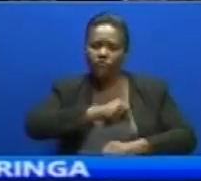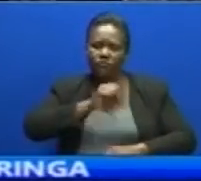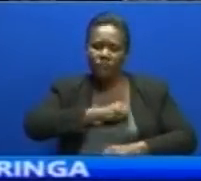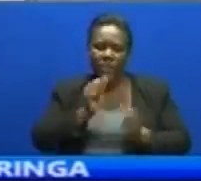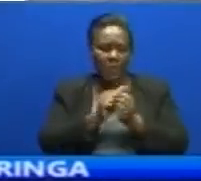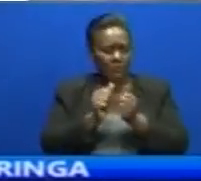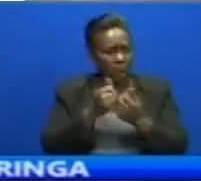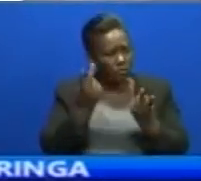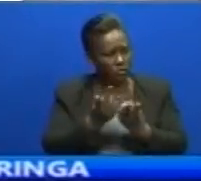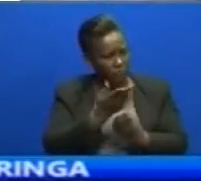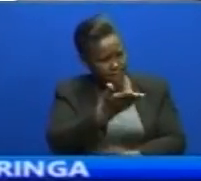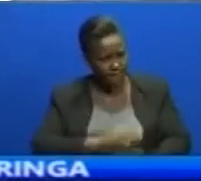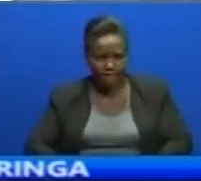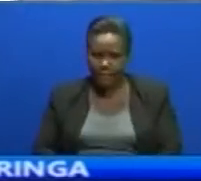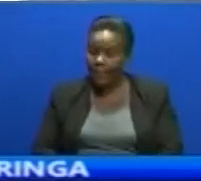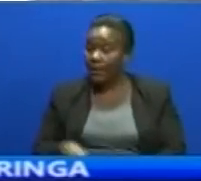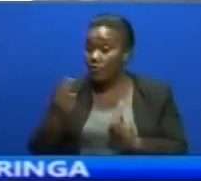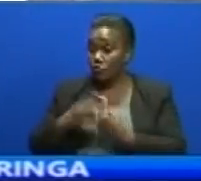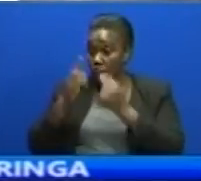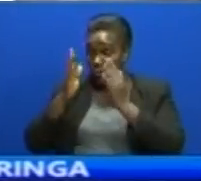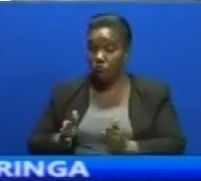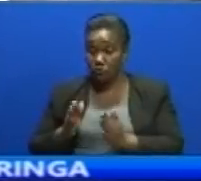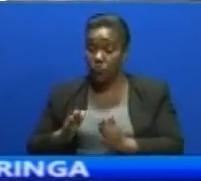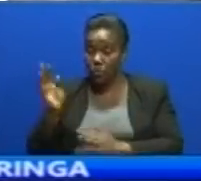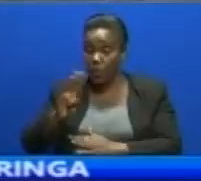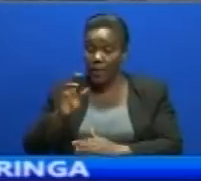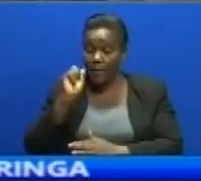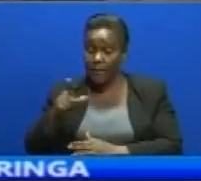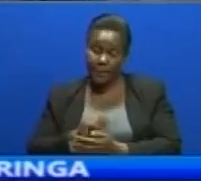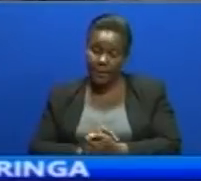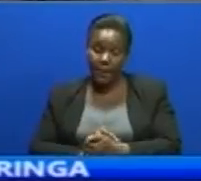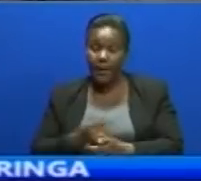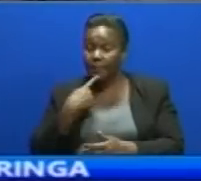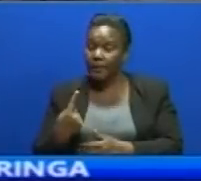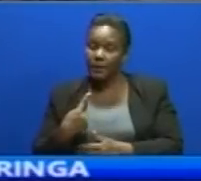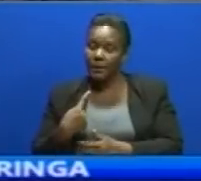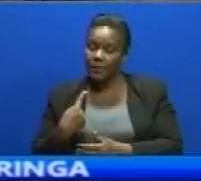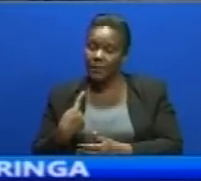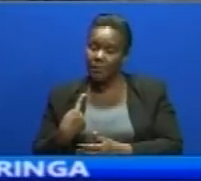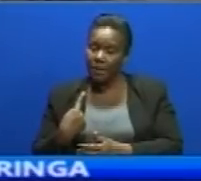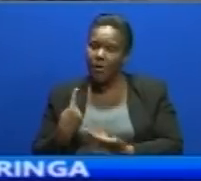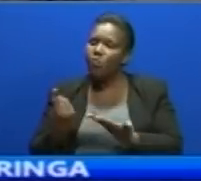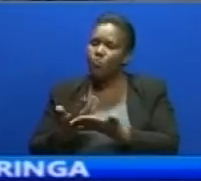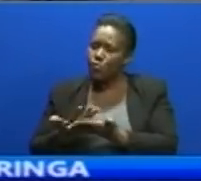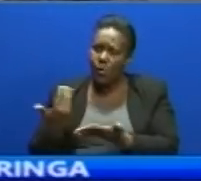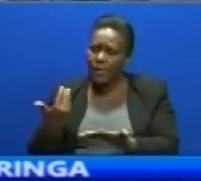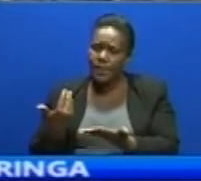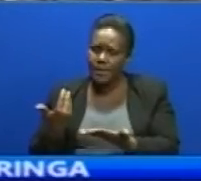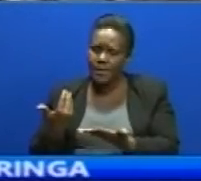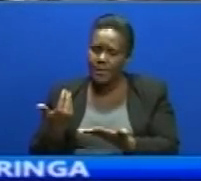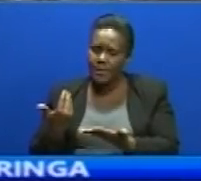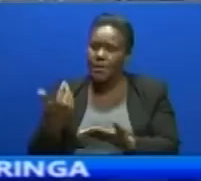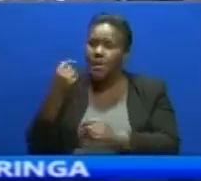hiyo. Mganga mkuu wa wilaya Iringa Dr. Samuel Marwa ametaja sababu ya kutokamilika usali hiyo kwa